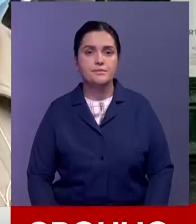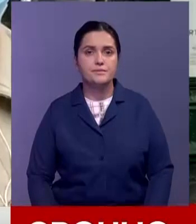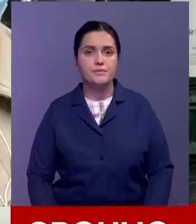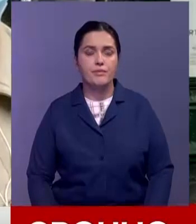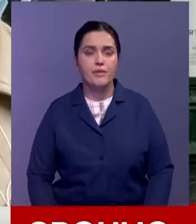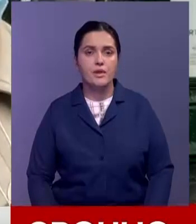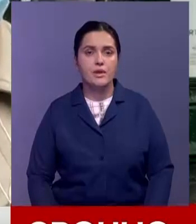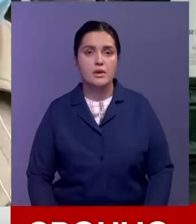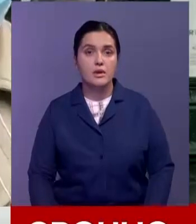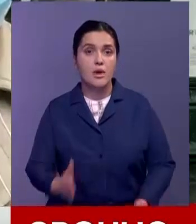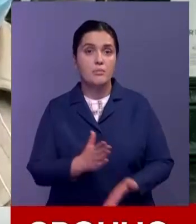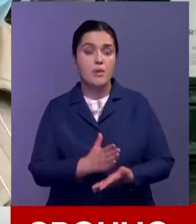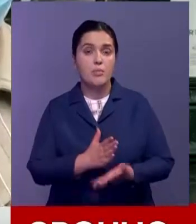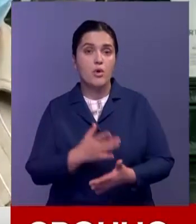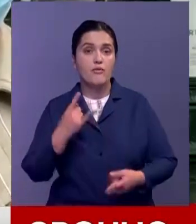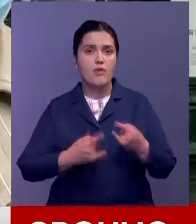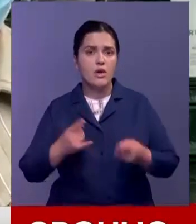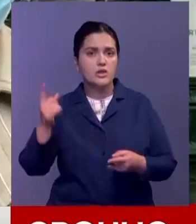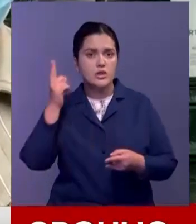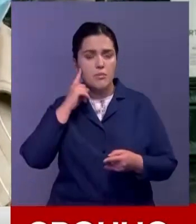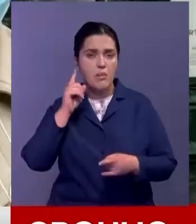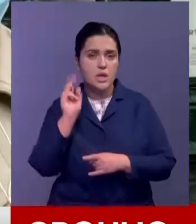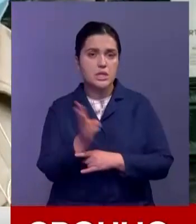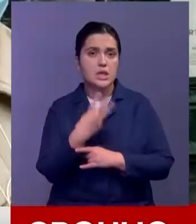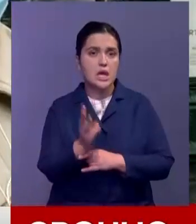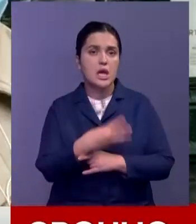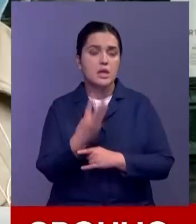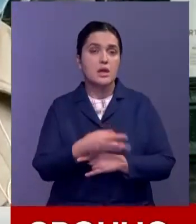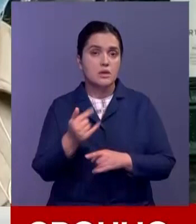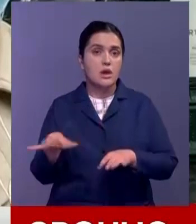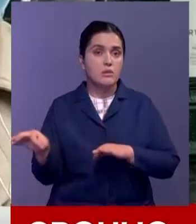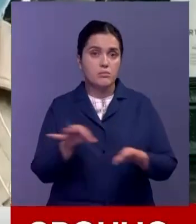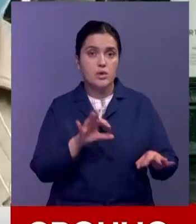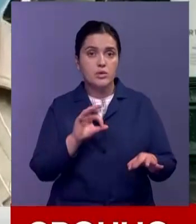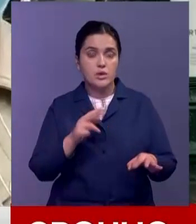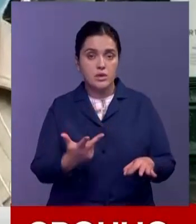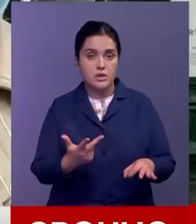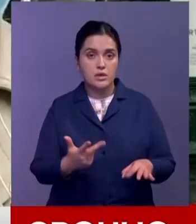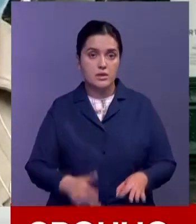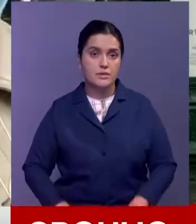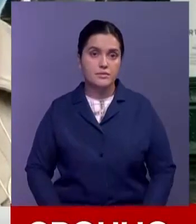Вот сейчас в прямом эфире слышим звуки сирен. Это, получается, скорая добирается?